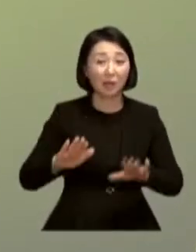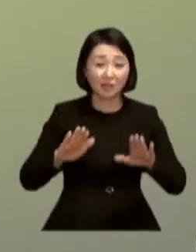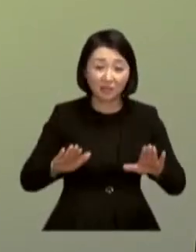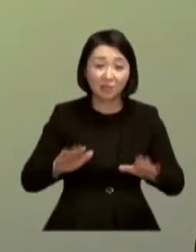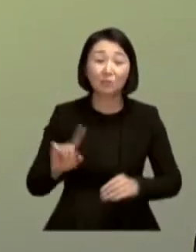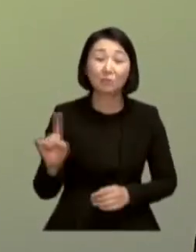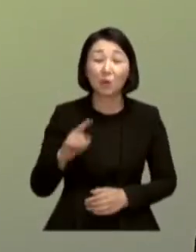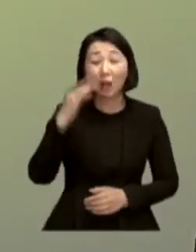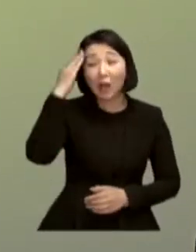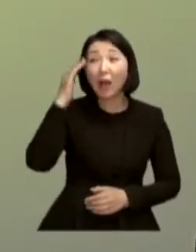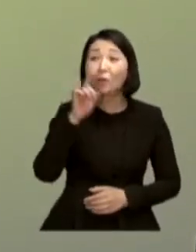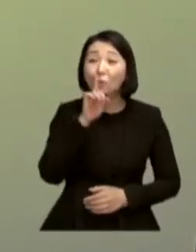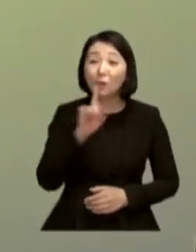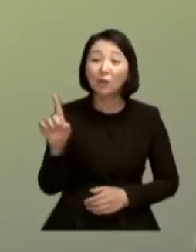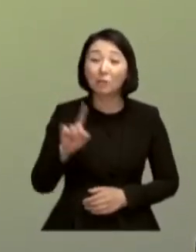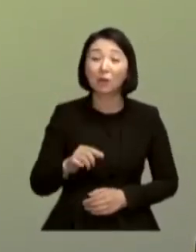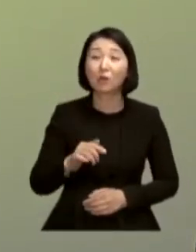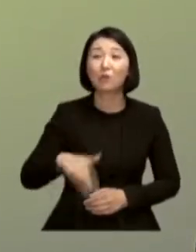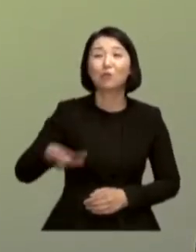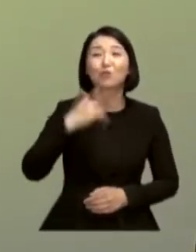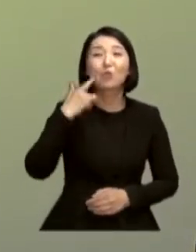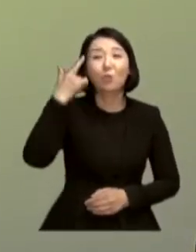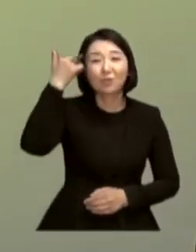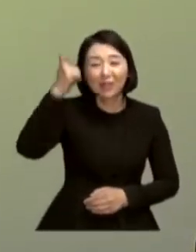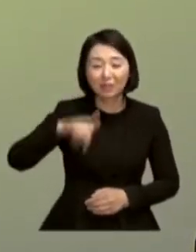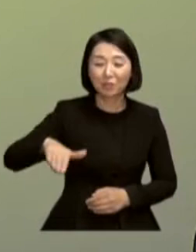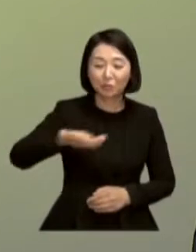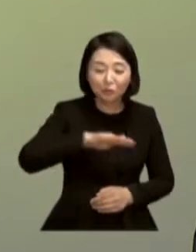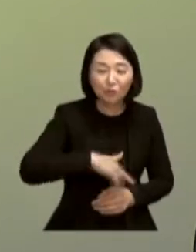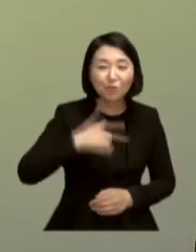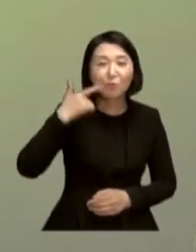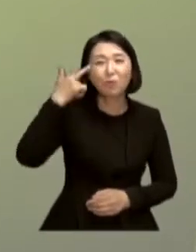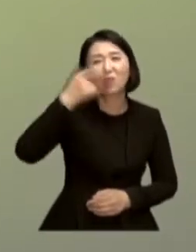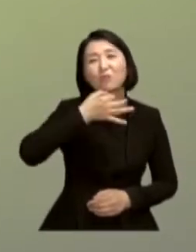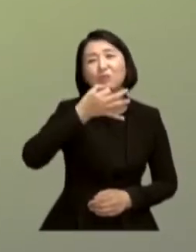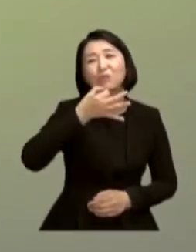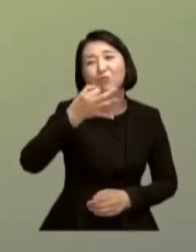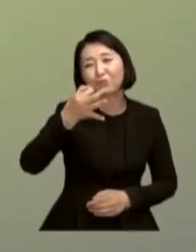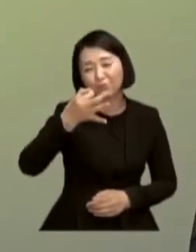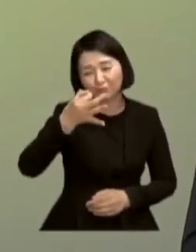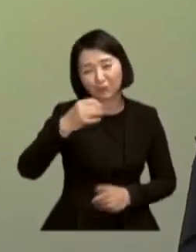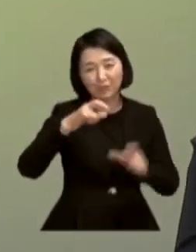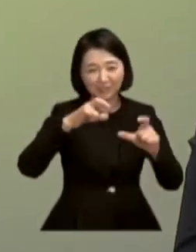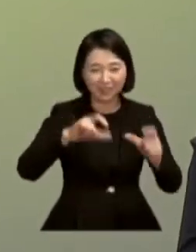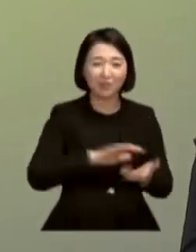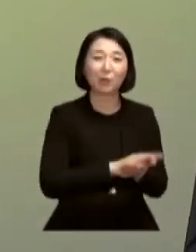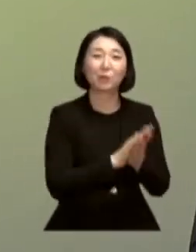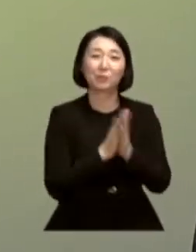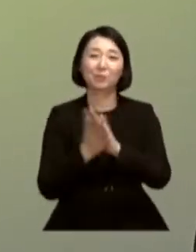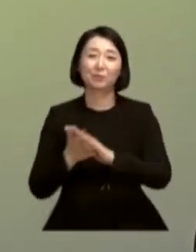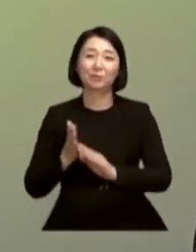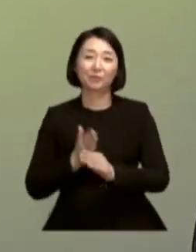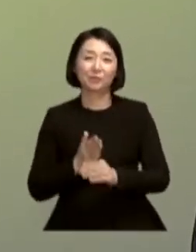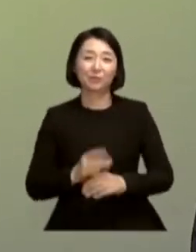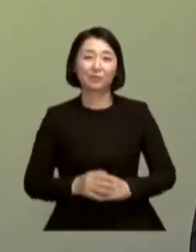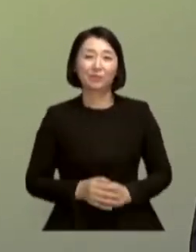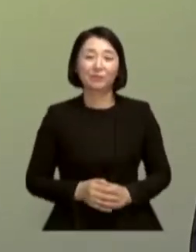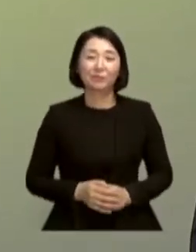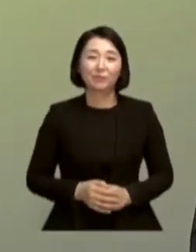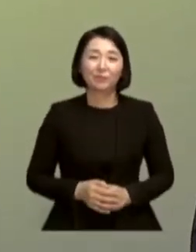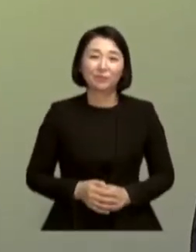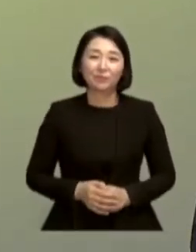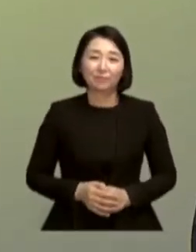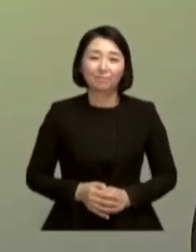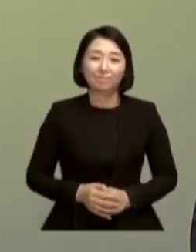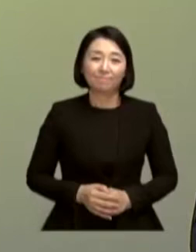이제 아똥 파스터 우리나라 말로 우리 목사님 이렇게 부르는 지역으로 지금 이제 바뀌어가고